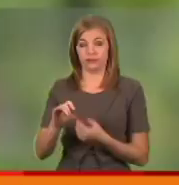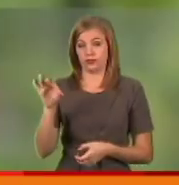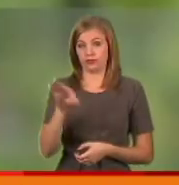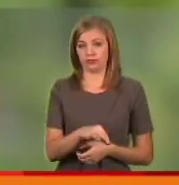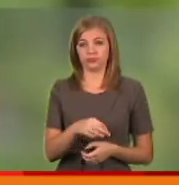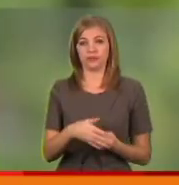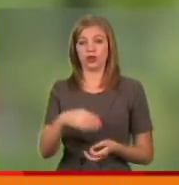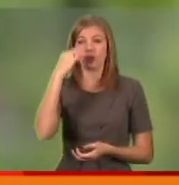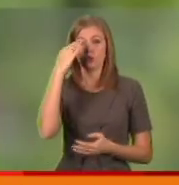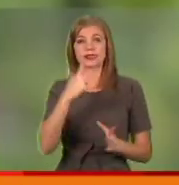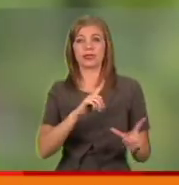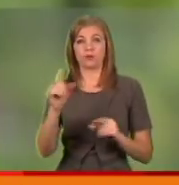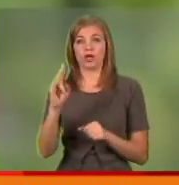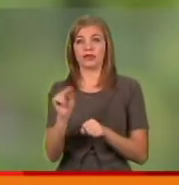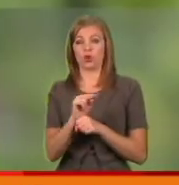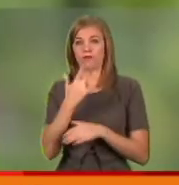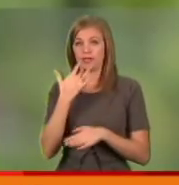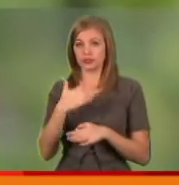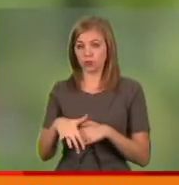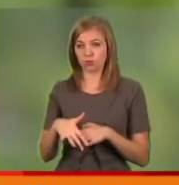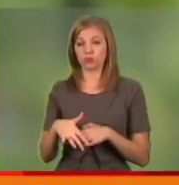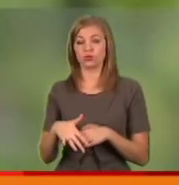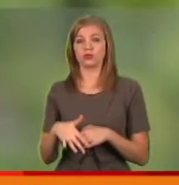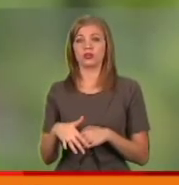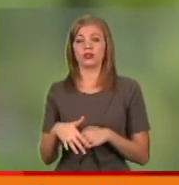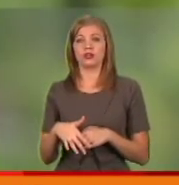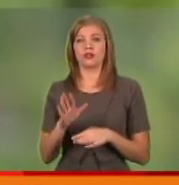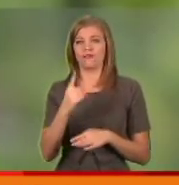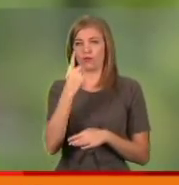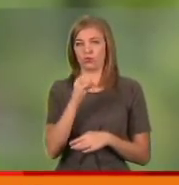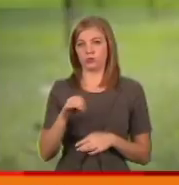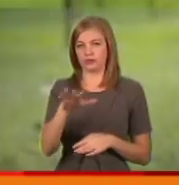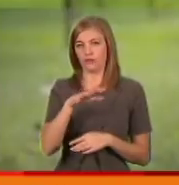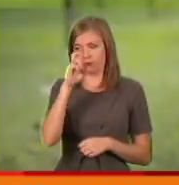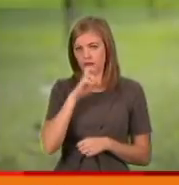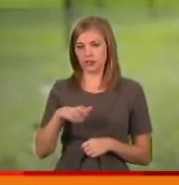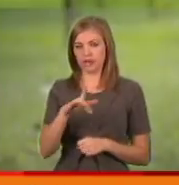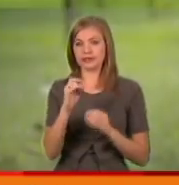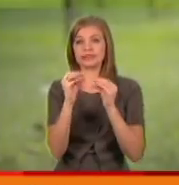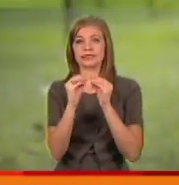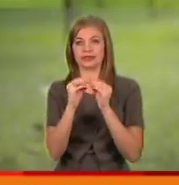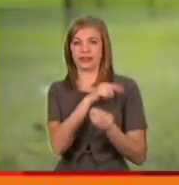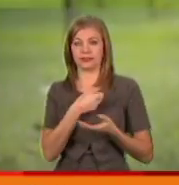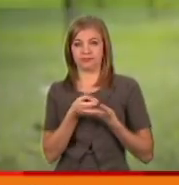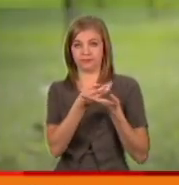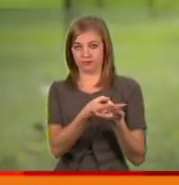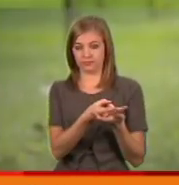рази. Хлопці, які поїхали на лікування за кордон, в одну з європейських країн, з 10